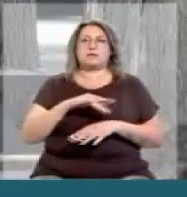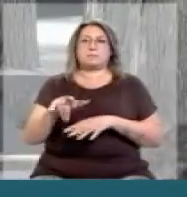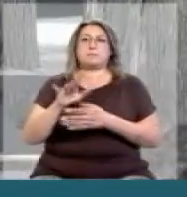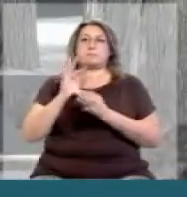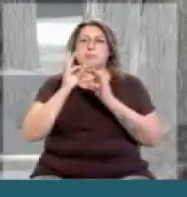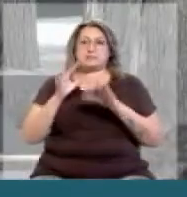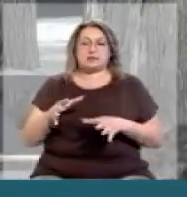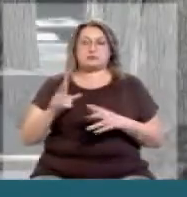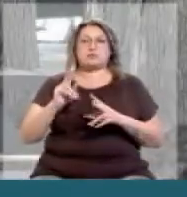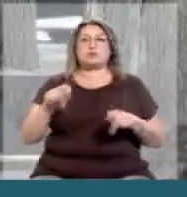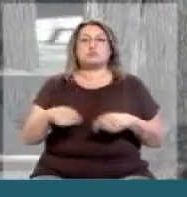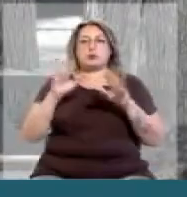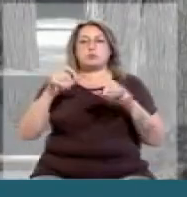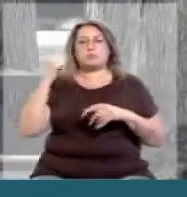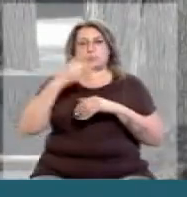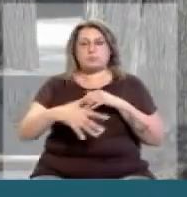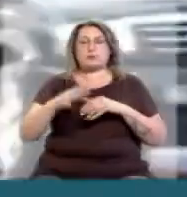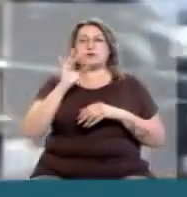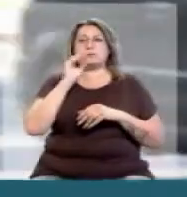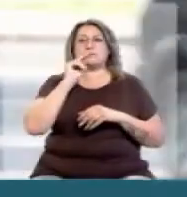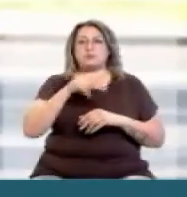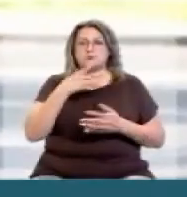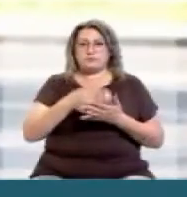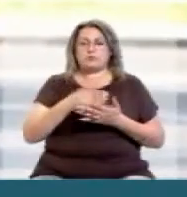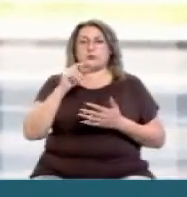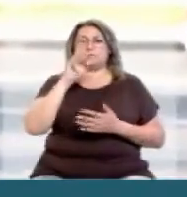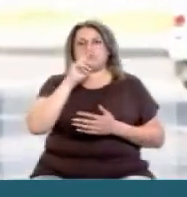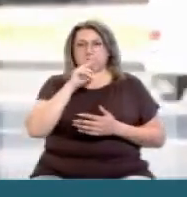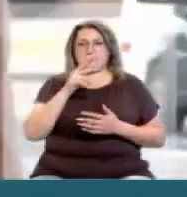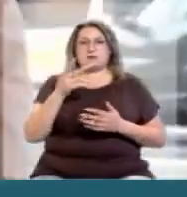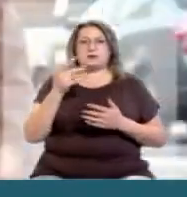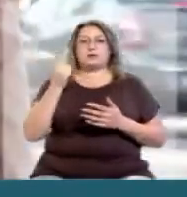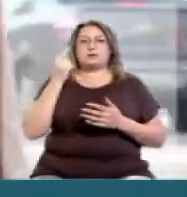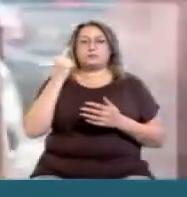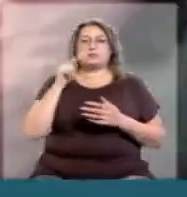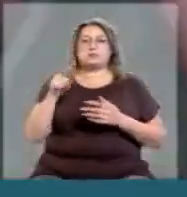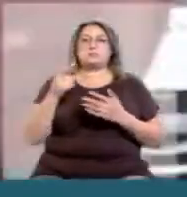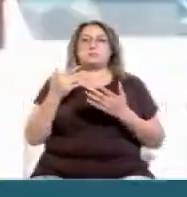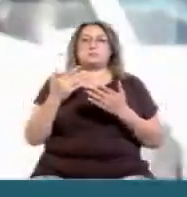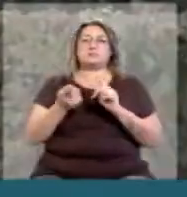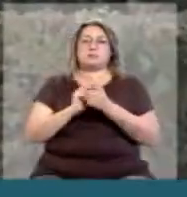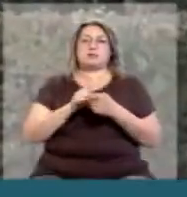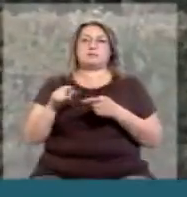түсініп, өткен іске өкініп отыр. Оларға кешіріммен қараған дұрыс деп ойлаймын, деді президент Қасым-Жомарт Тоқаев.